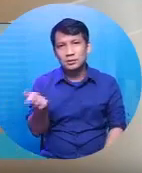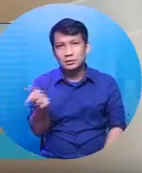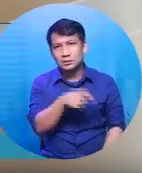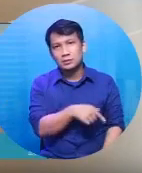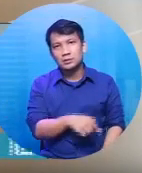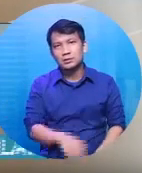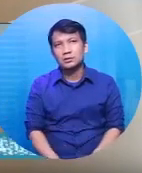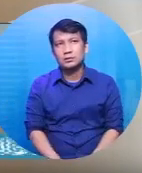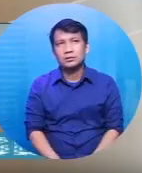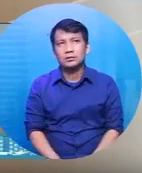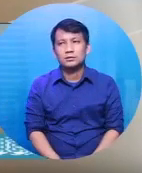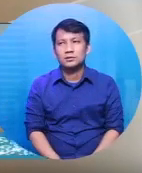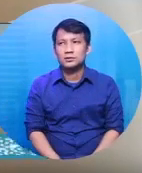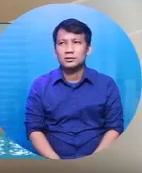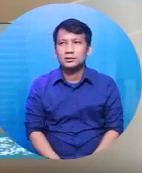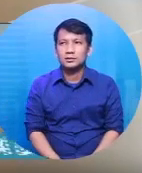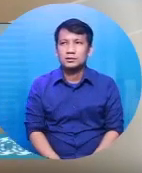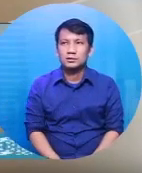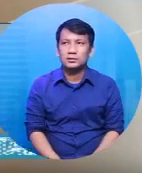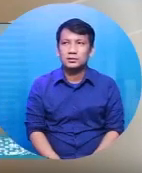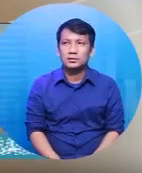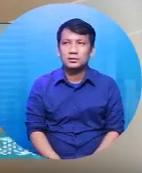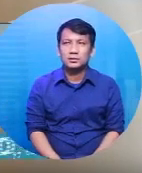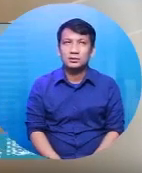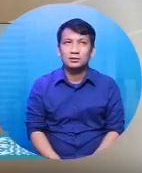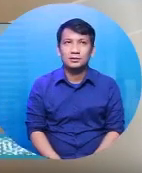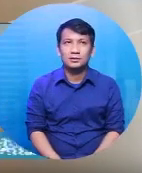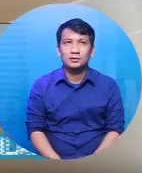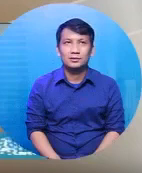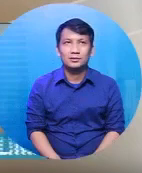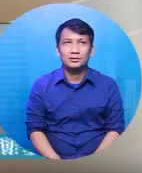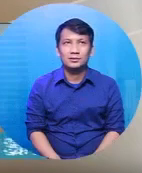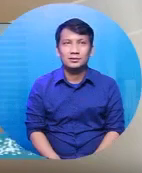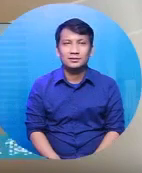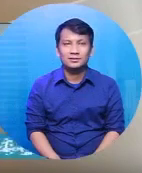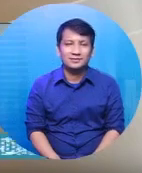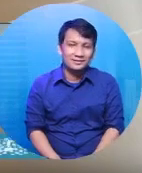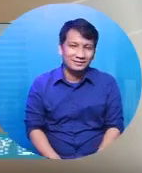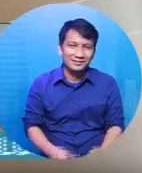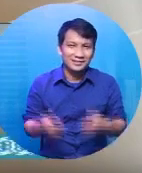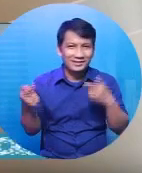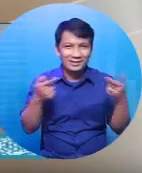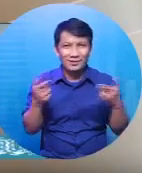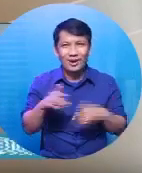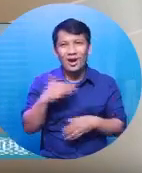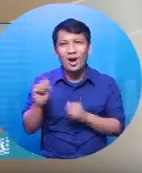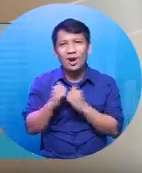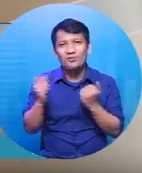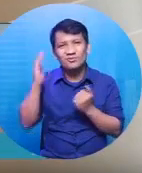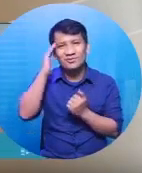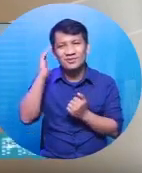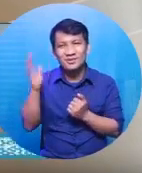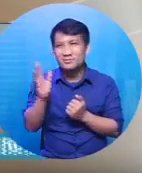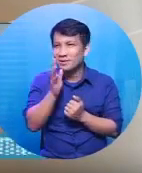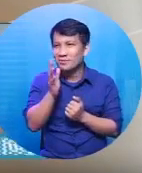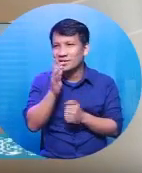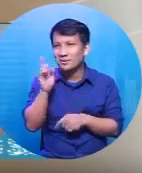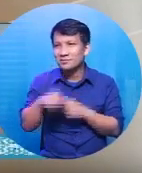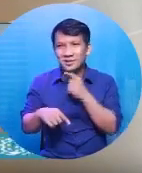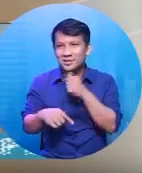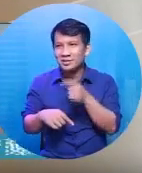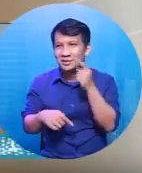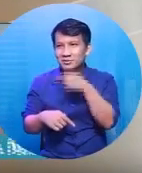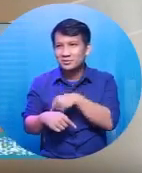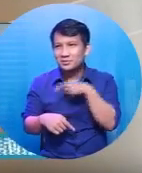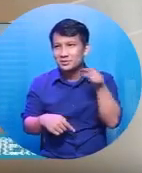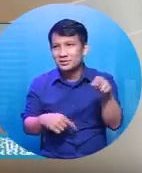sir. Hindi po totoo, sir. Hindi po totoo, sir. Paano yung nalaman na eh? Parang alam na lang yung nanay lahat. Hindi naman ng walong tao. Noon,